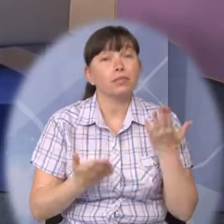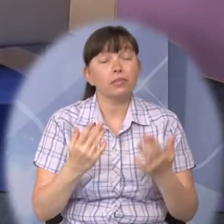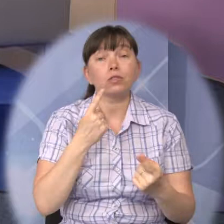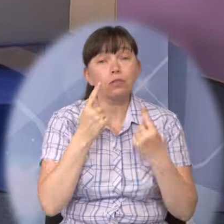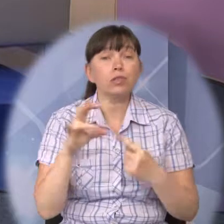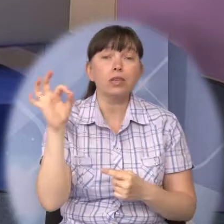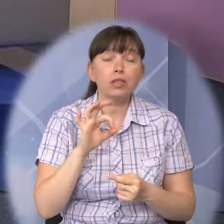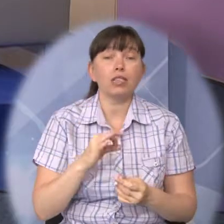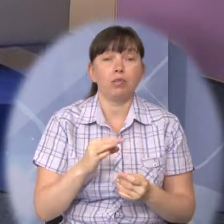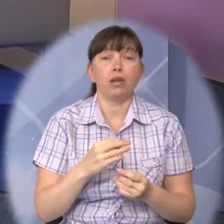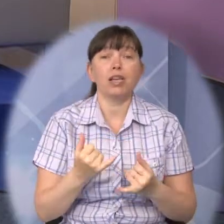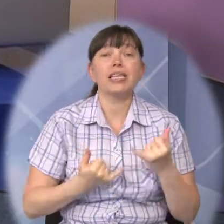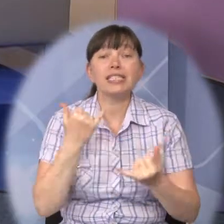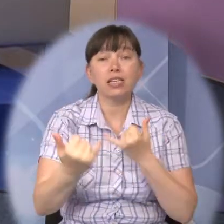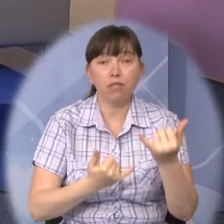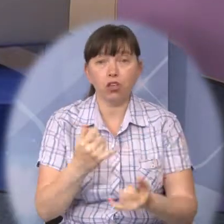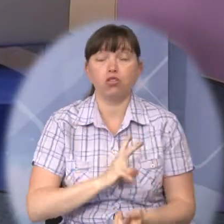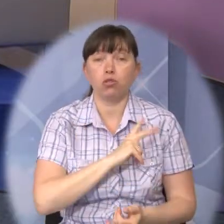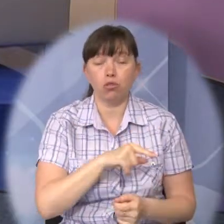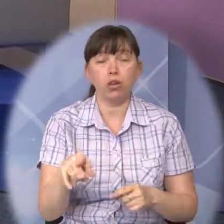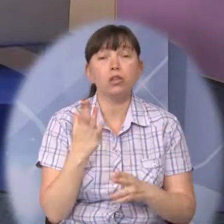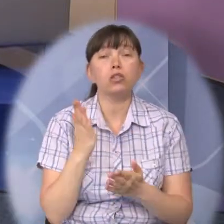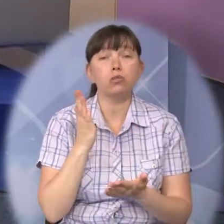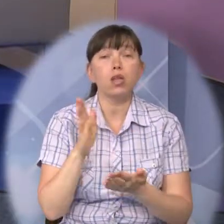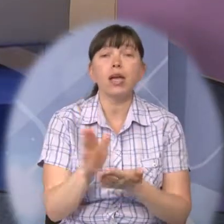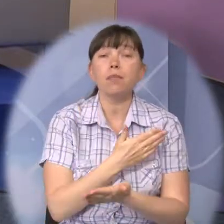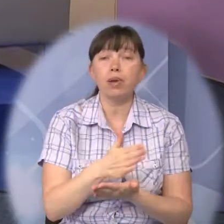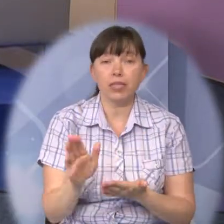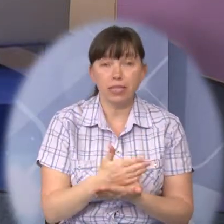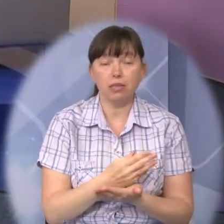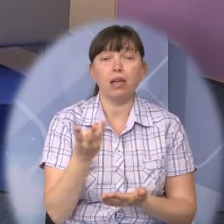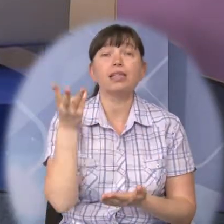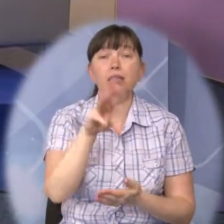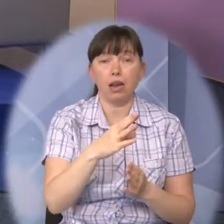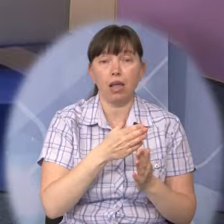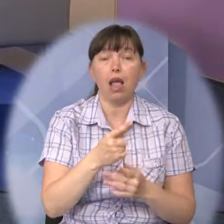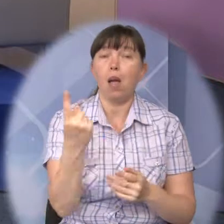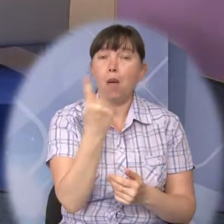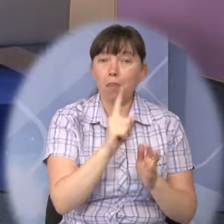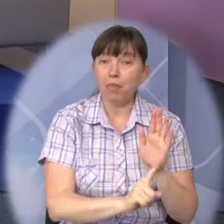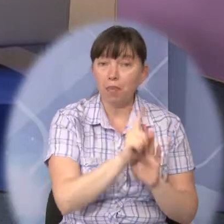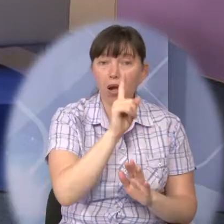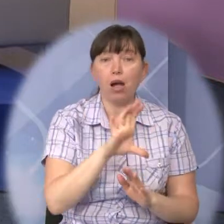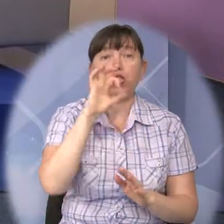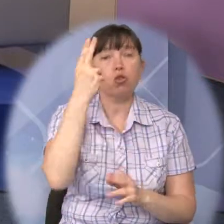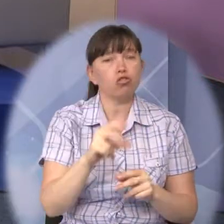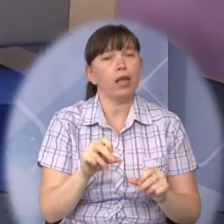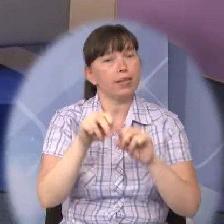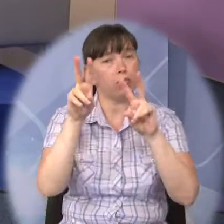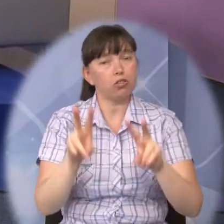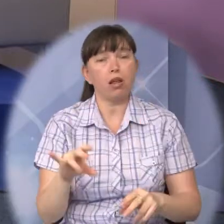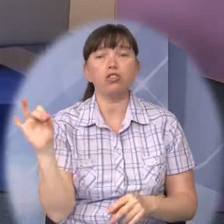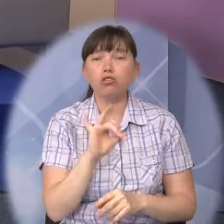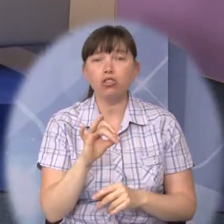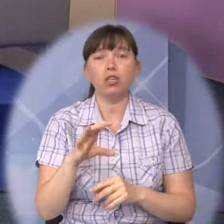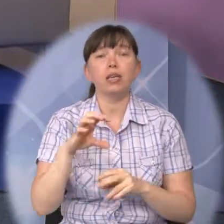Dacă să vorbim despre servicii sociale, atunci ele sunt împărțite în trei categorii. Avem servicii sociale primare, avem servicii sociale